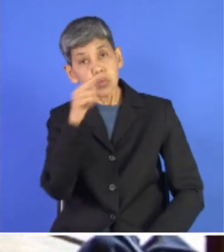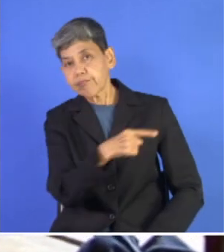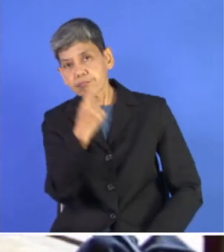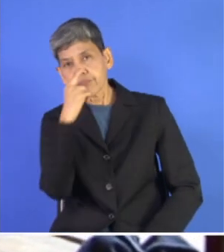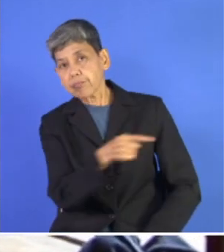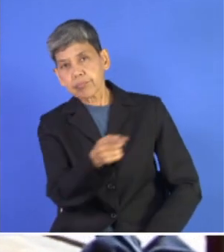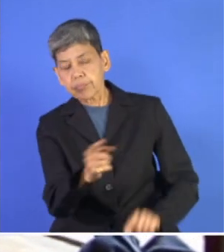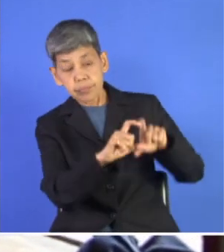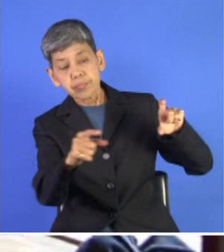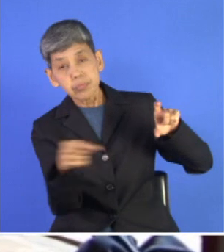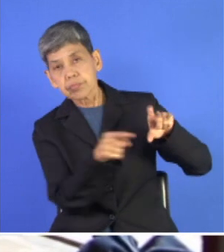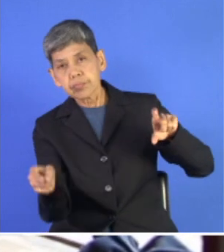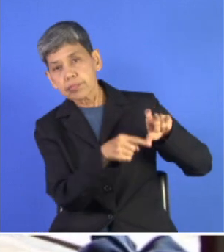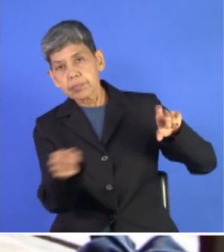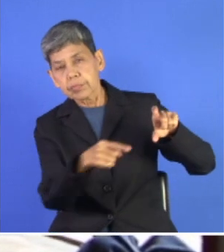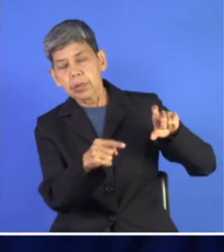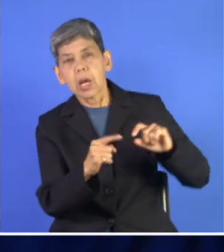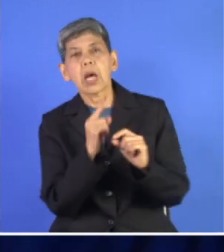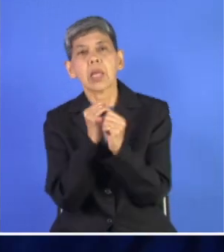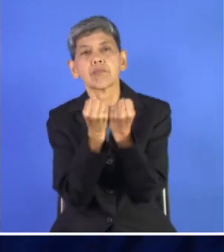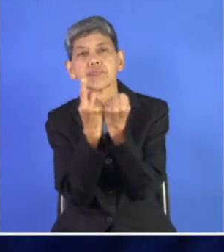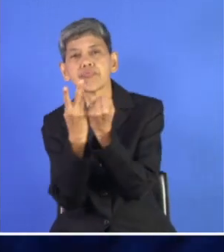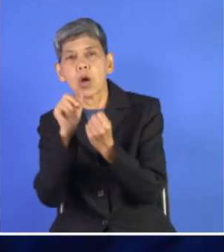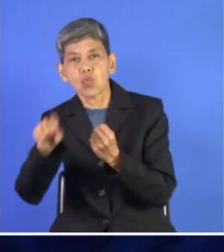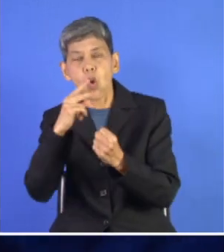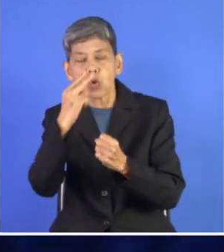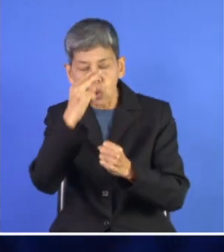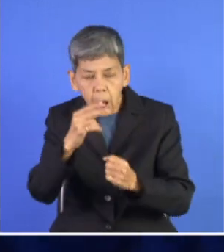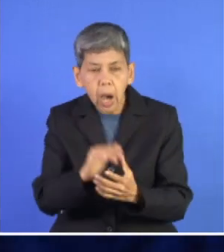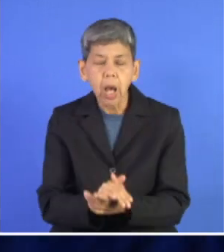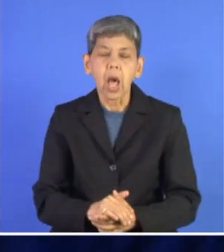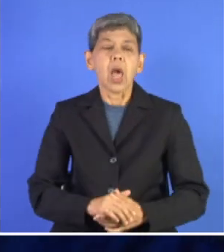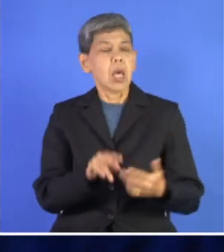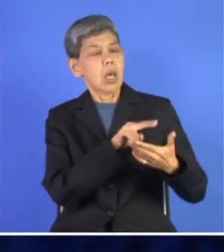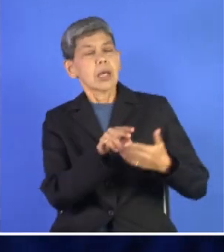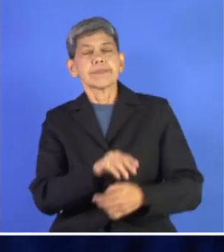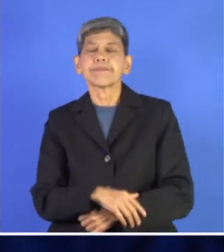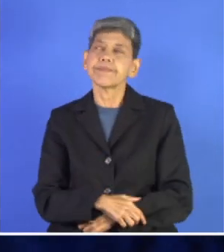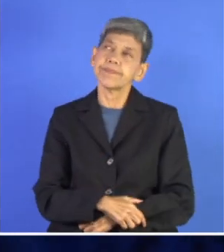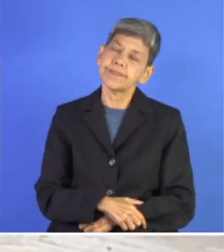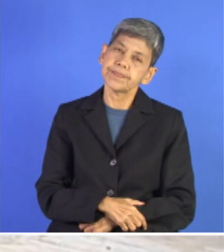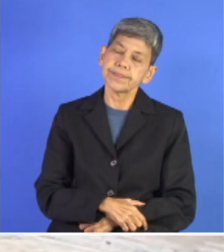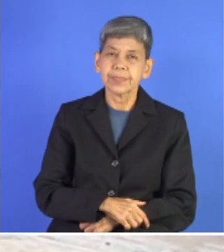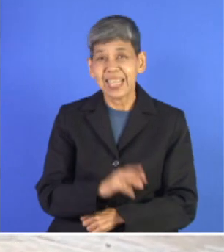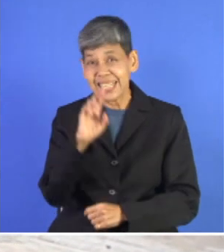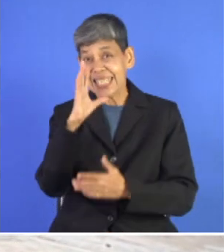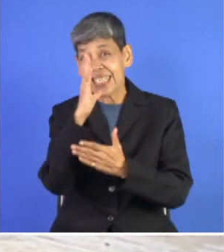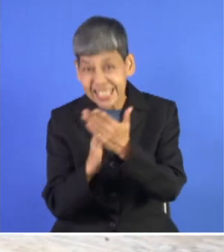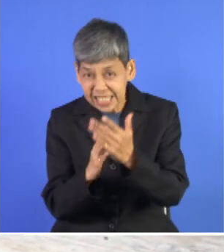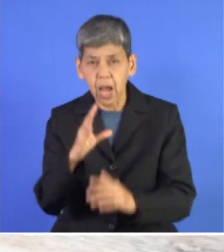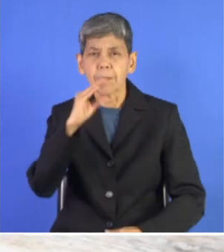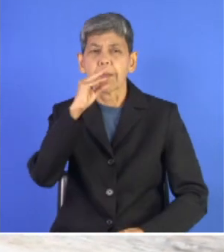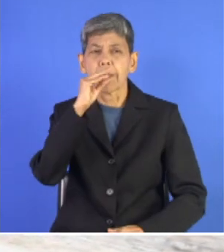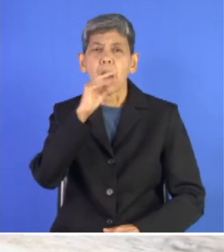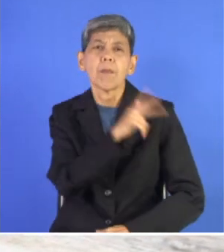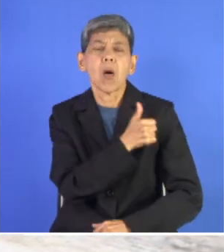บอกว่าอ่านป้ายนะคะเรียกตามลำดับความฉุกเฉินเธอก็อ่ะมานั่งรอทีนี้เที่ยงครึ่งแล้วมีเสียงประกาศบอกว่า